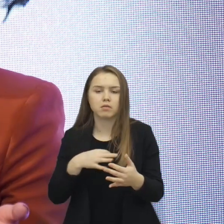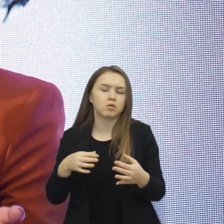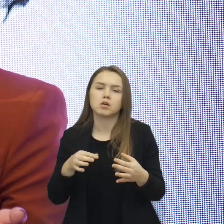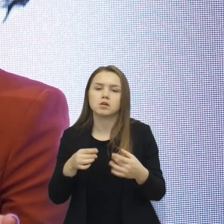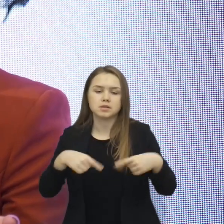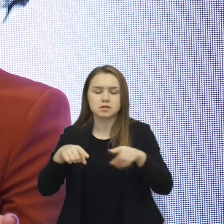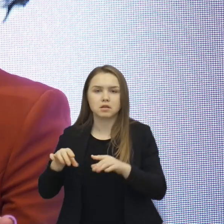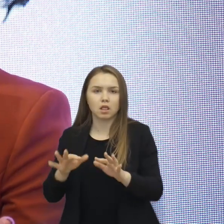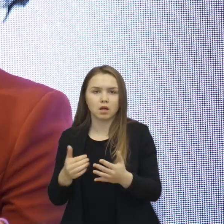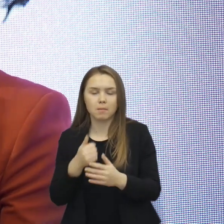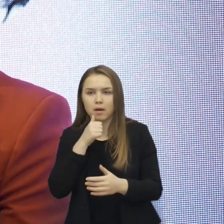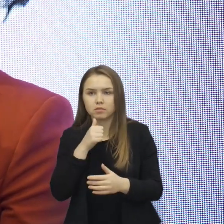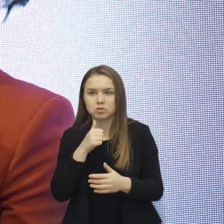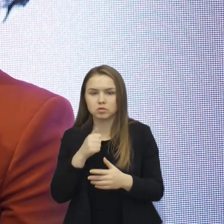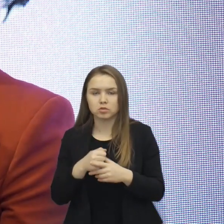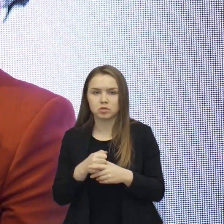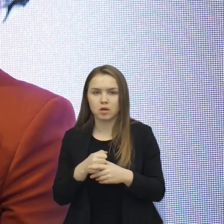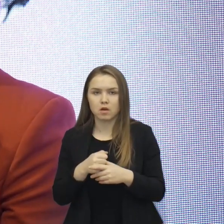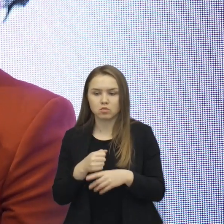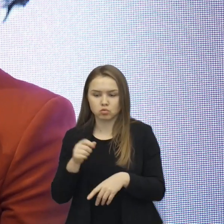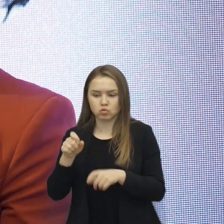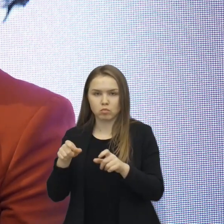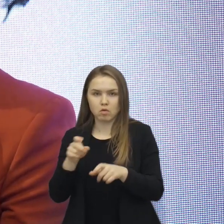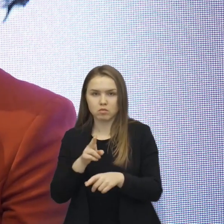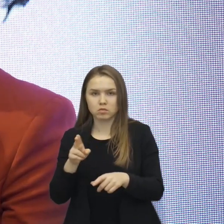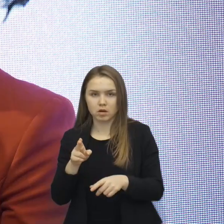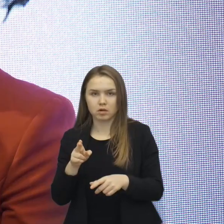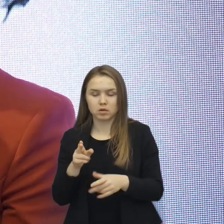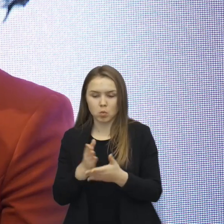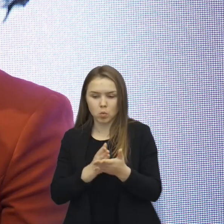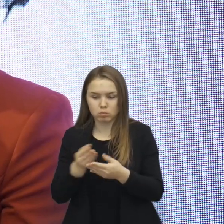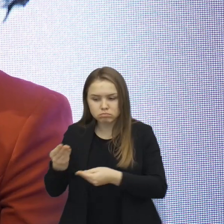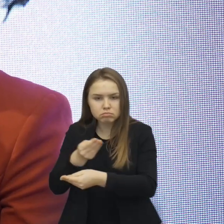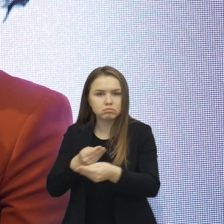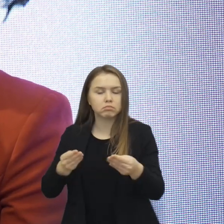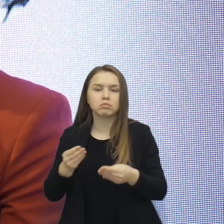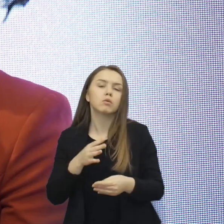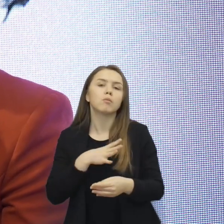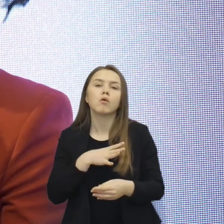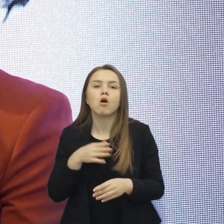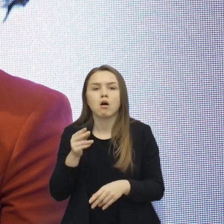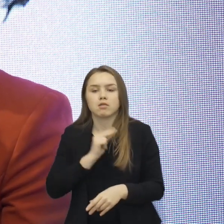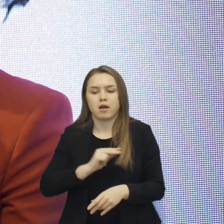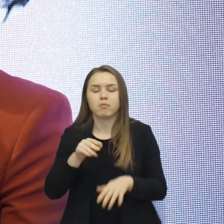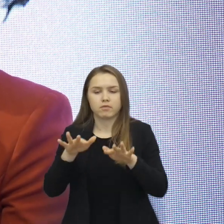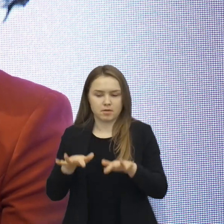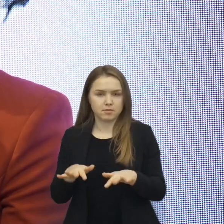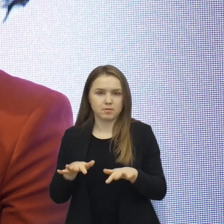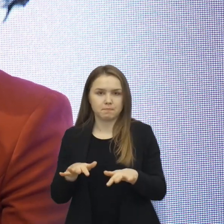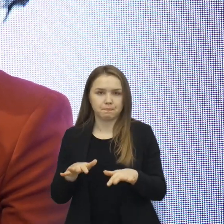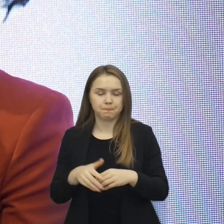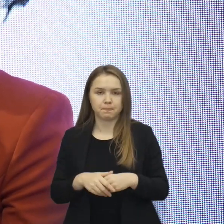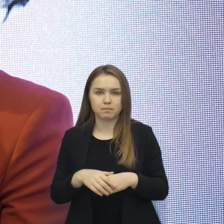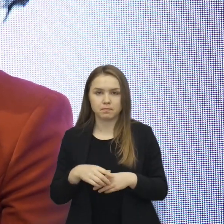čia pacituoti vėl tiesiogiai žmonės, kurie dalyjosi savo patirtimis. Tai, pavyzdžiui, patirtis darbe. Kai